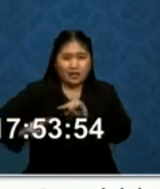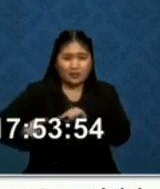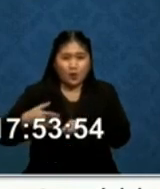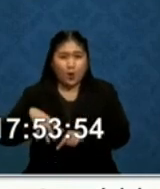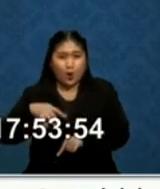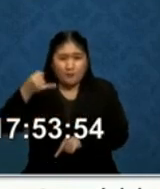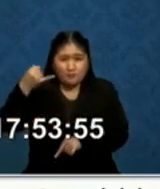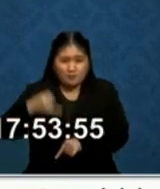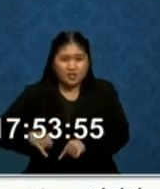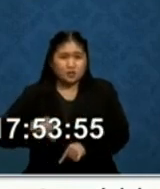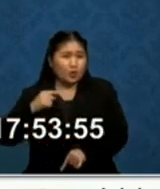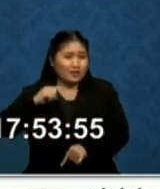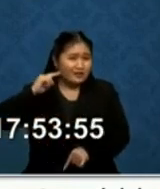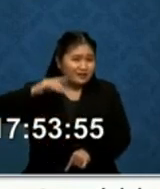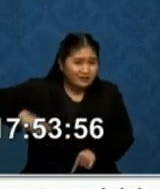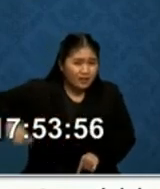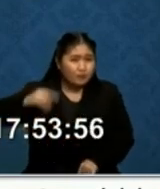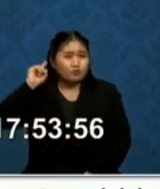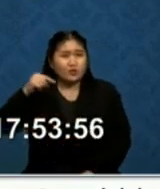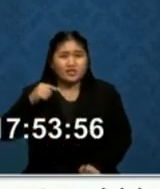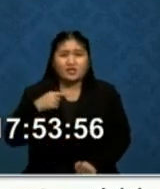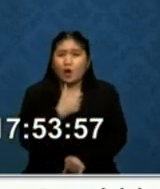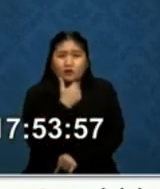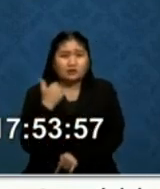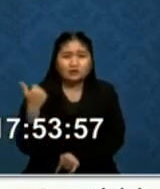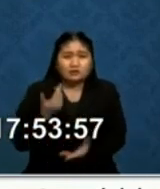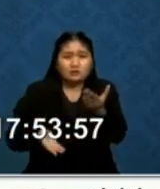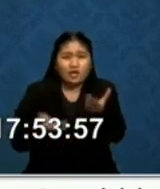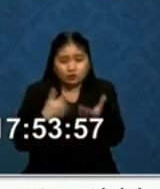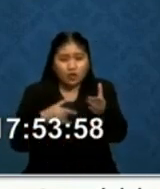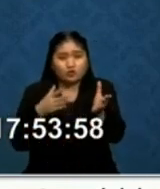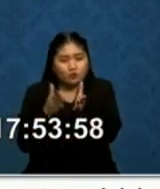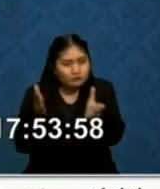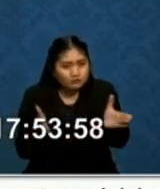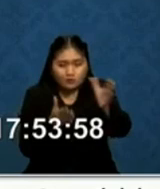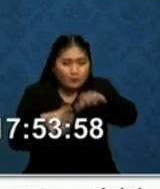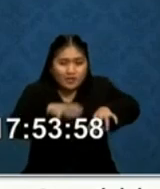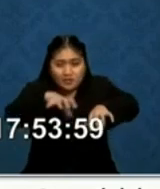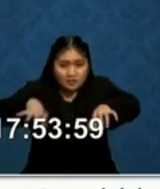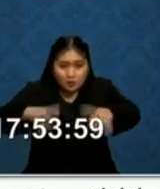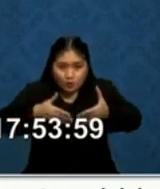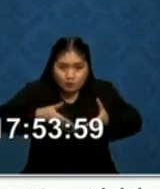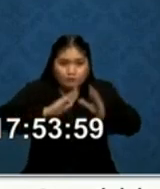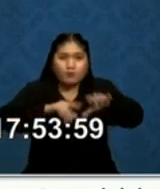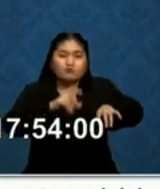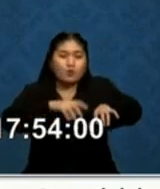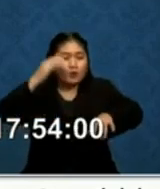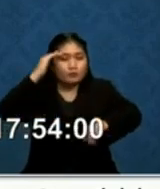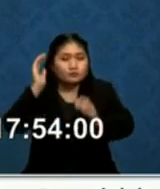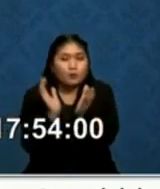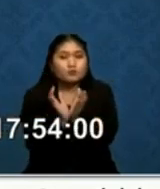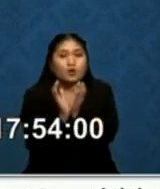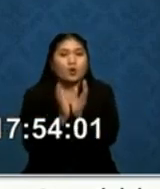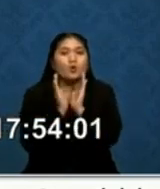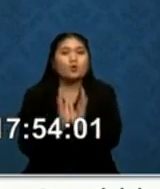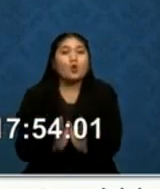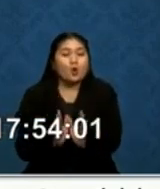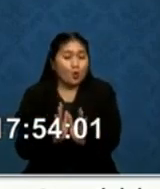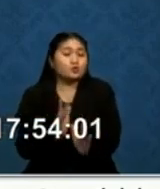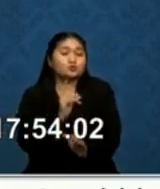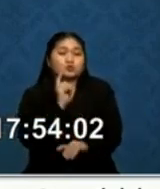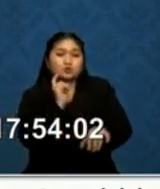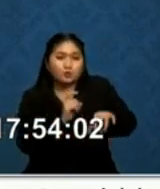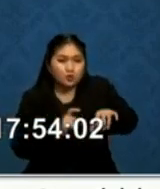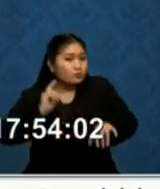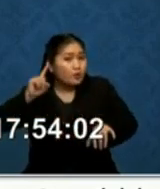งเพศต่อเด็กผู้หญิงและเพศอื่นๆเป็นกลไกเชิงสถาบันค่ะโดยจัดตั้งหน่วยงานตำรวจนะคะและพนักงานสอบสวนหญิงที่